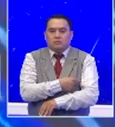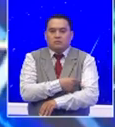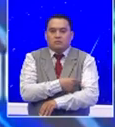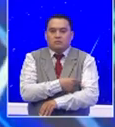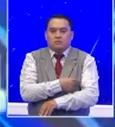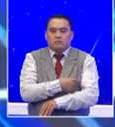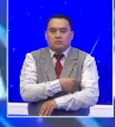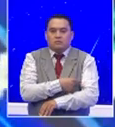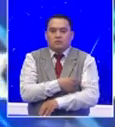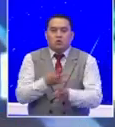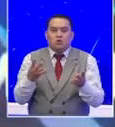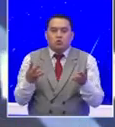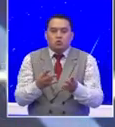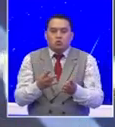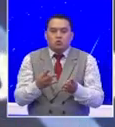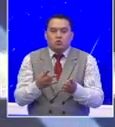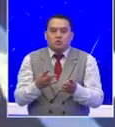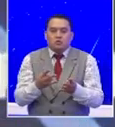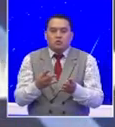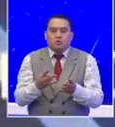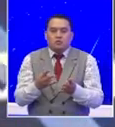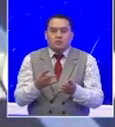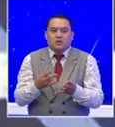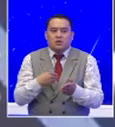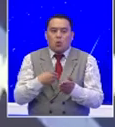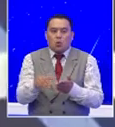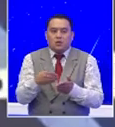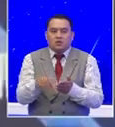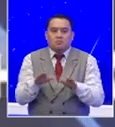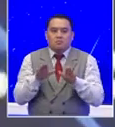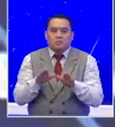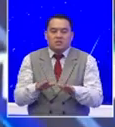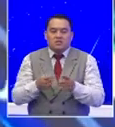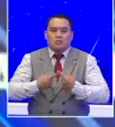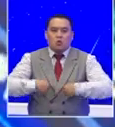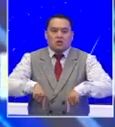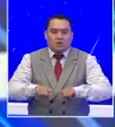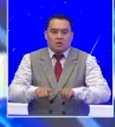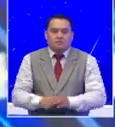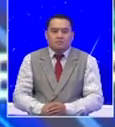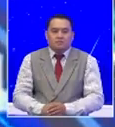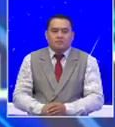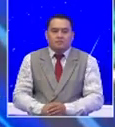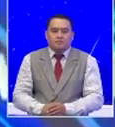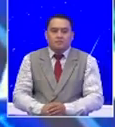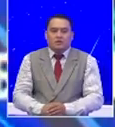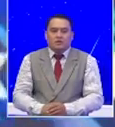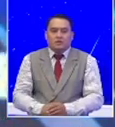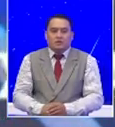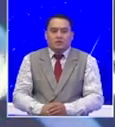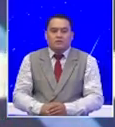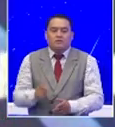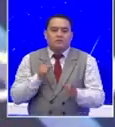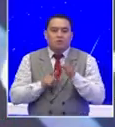как бы необходимые средства, они были приобретены местными исполнительными органами, а также высшими